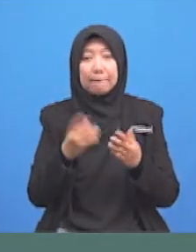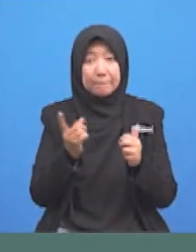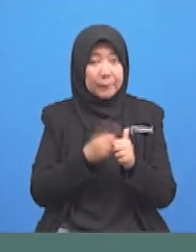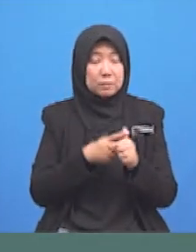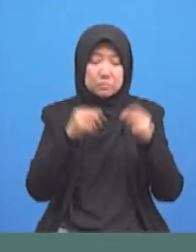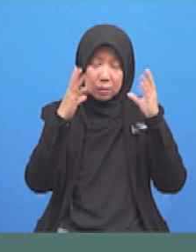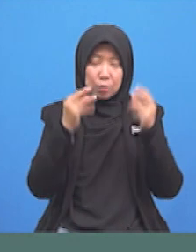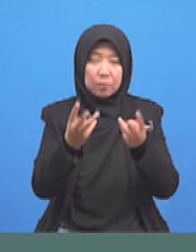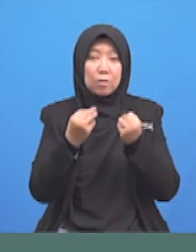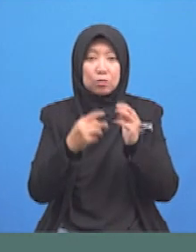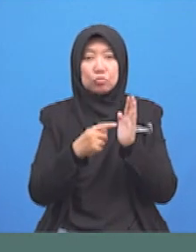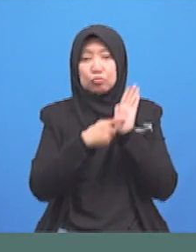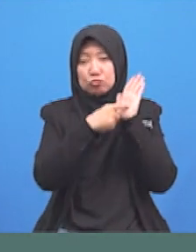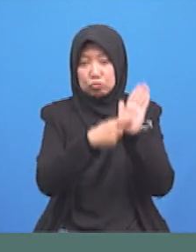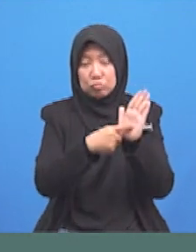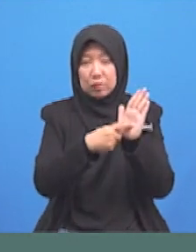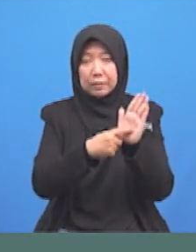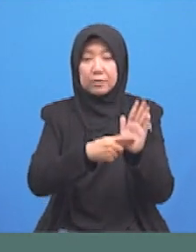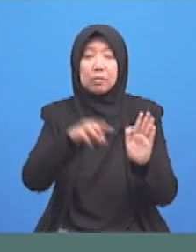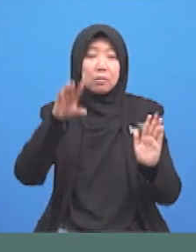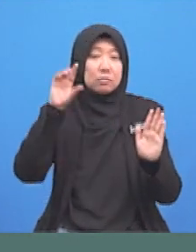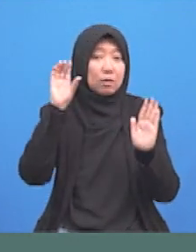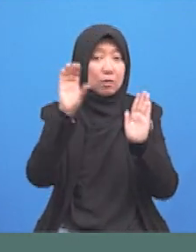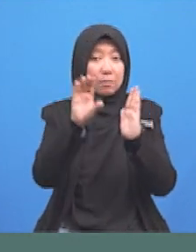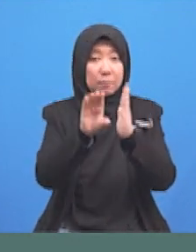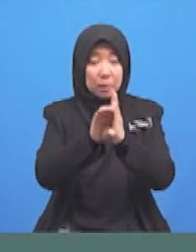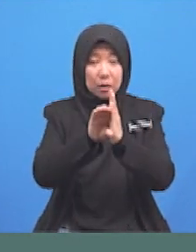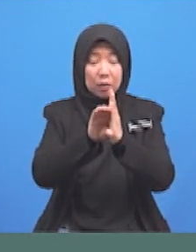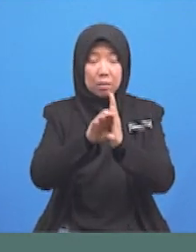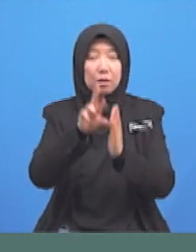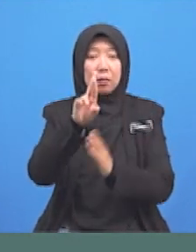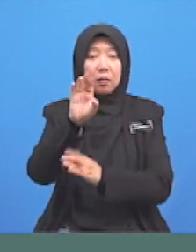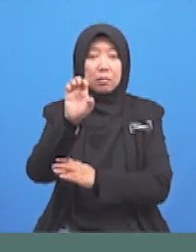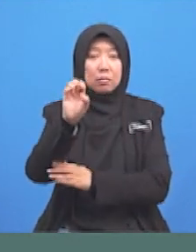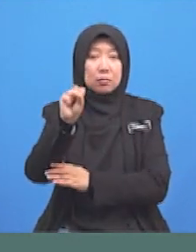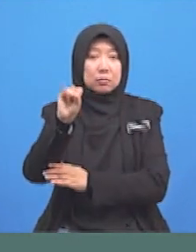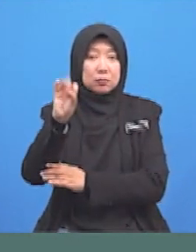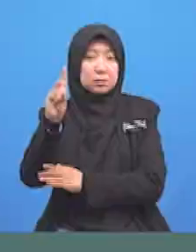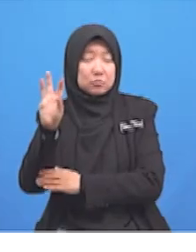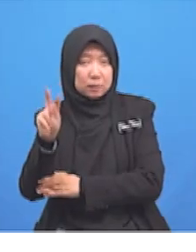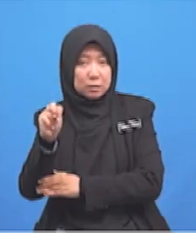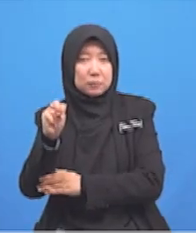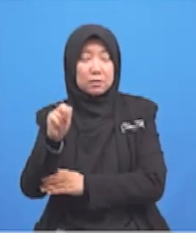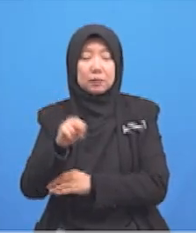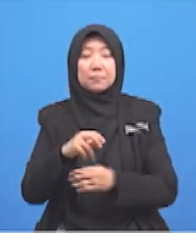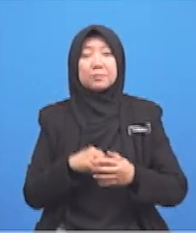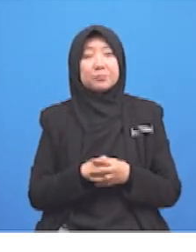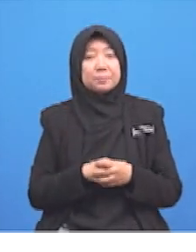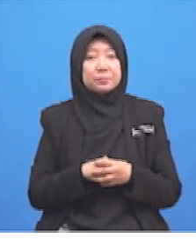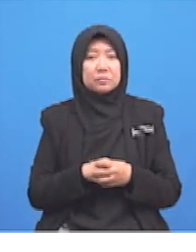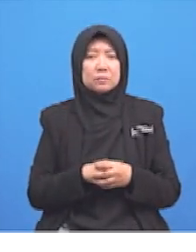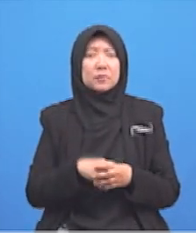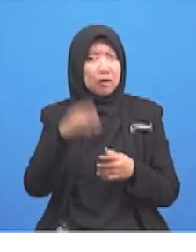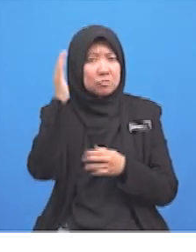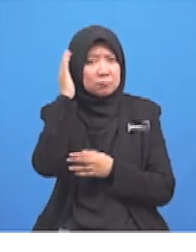mahu menunjukkan gambar Residen General Negeri-Negeri Melayu Bersekutu kepada kamu.